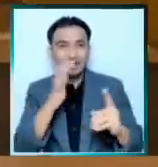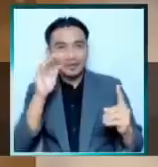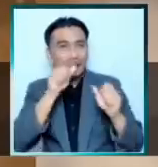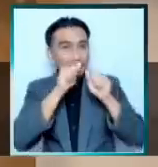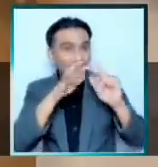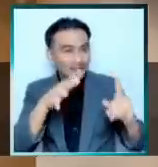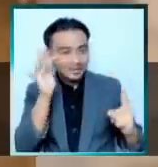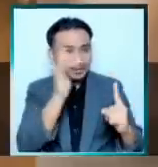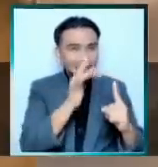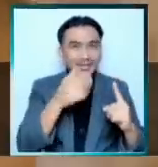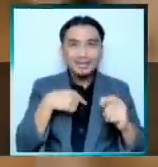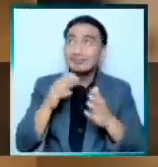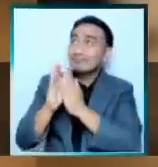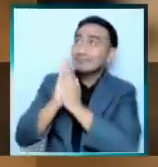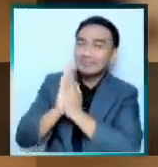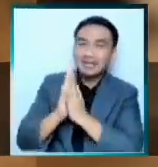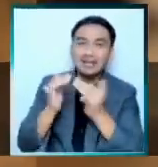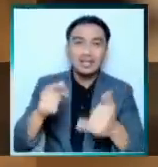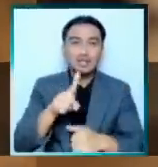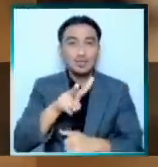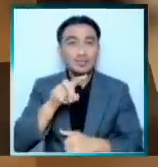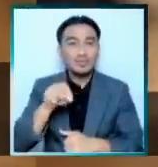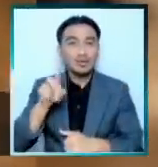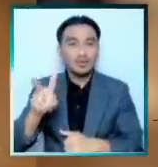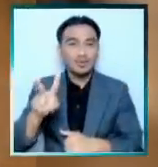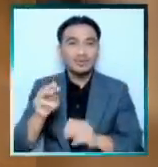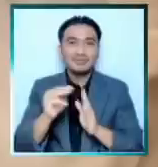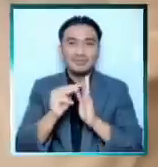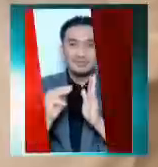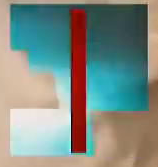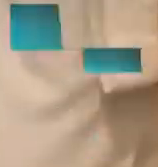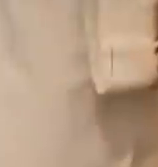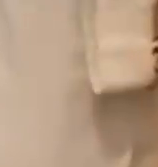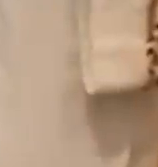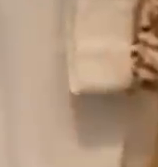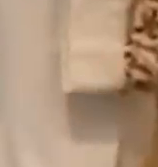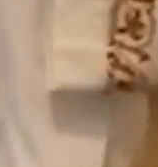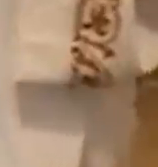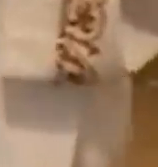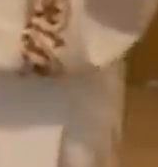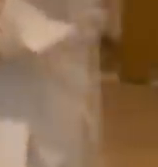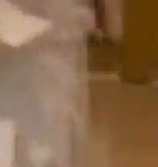2.1 million views na ang video ni Praying Baby. Cute naman.